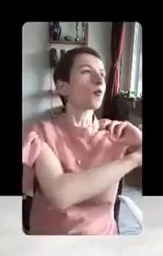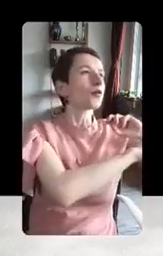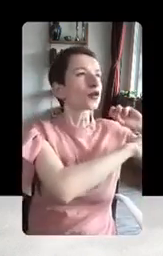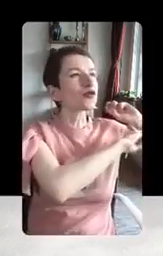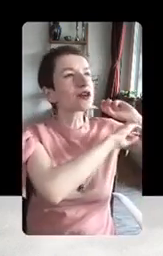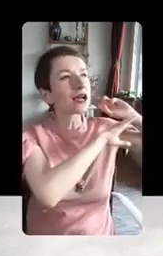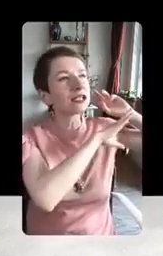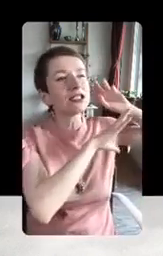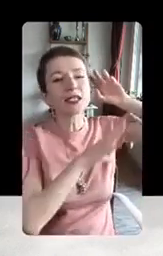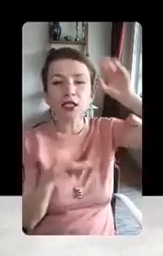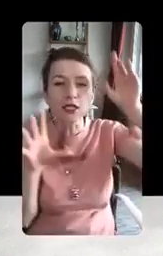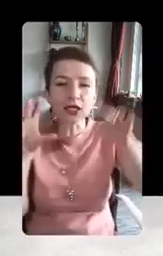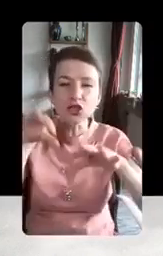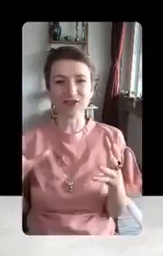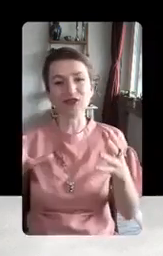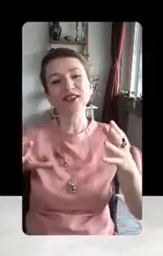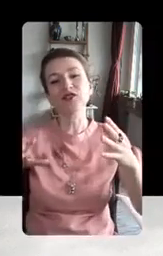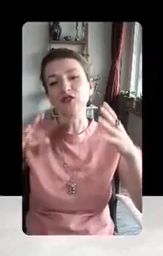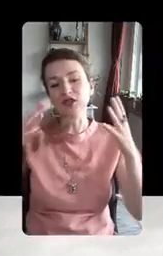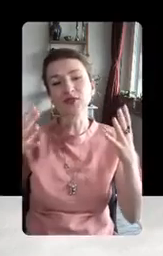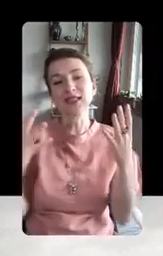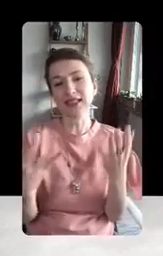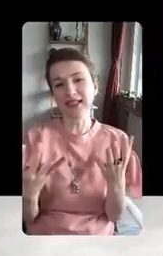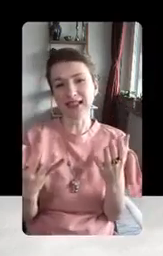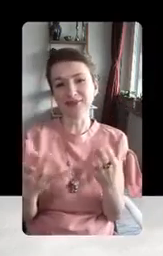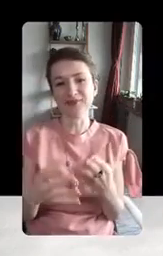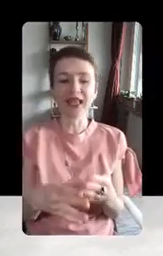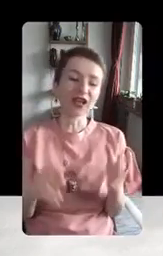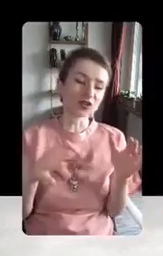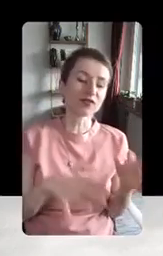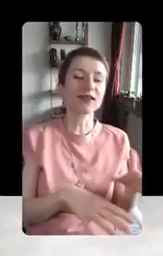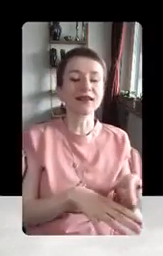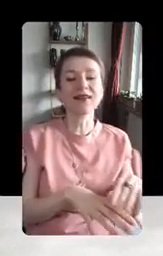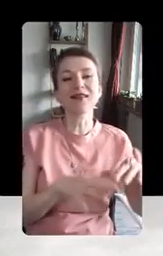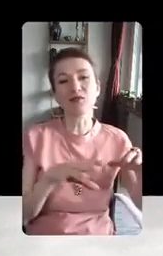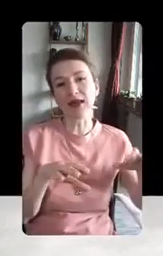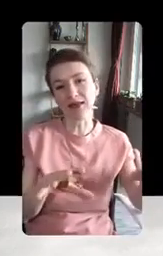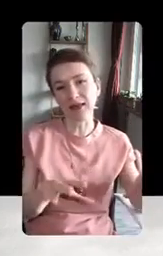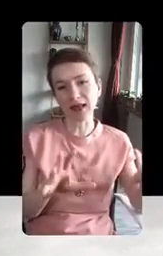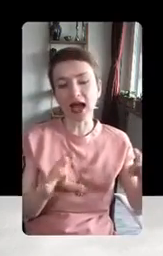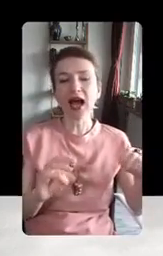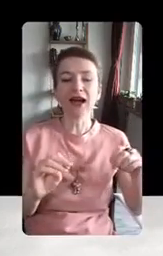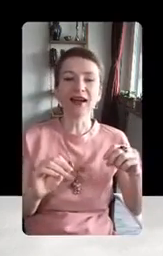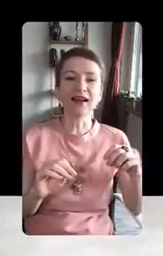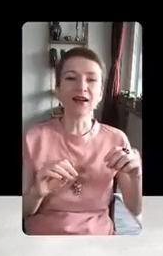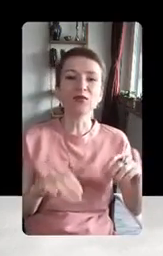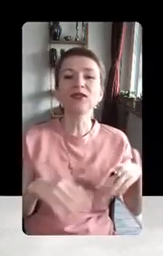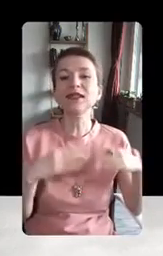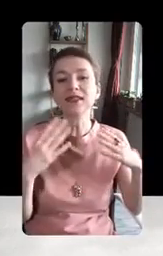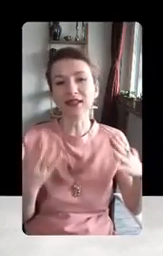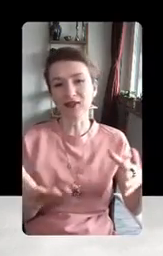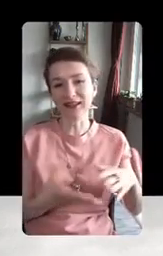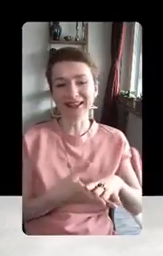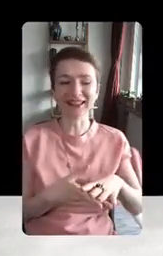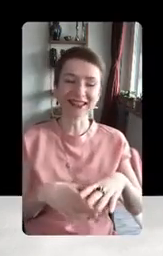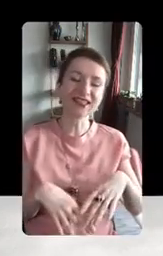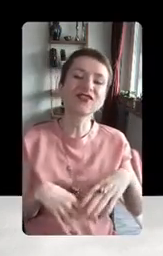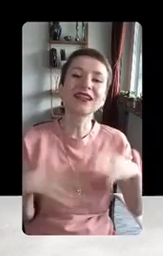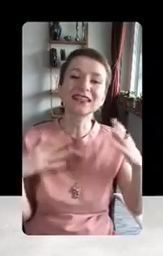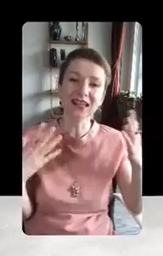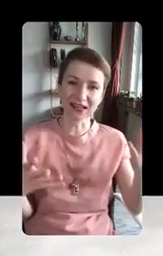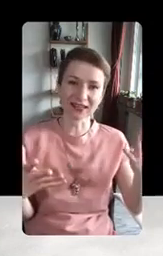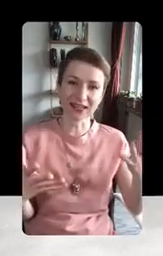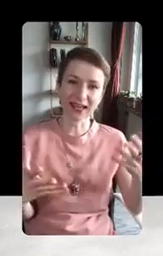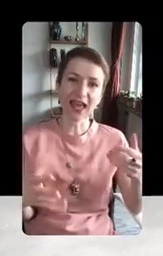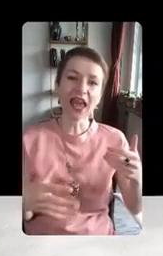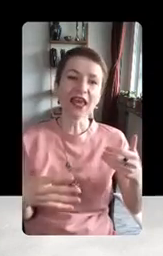разбойников, про какие-то страшные... Вот в этой вот волшебной среде. Тети играли на пианино, музицировали,